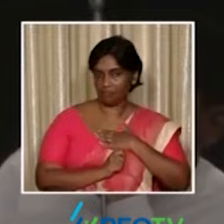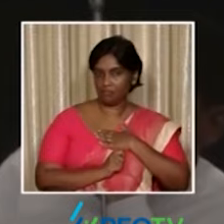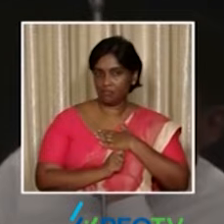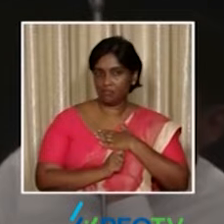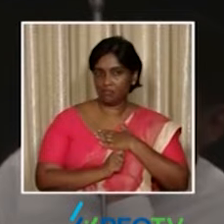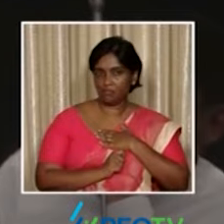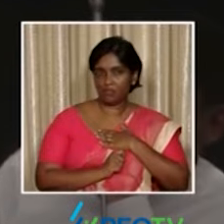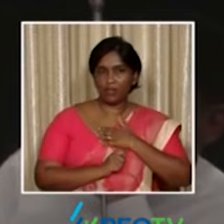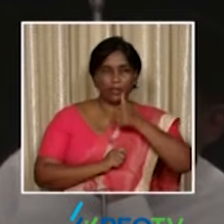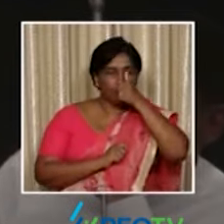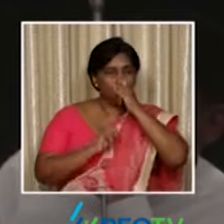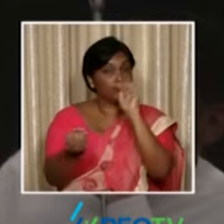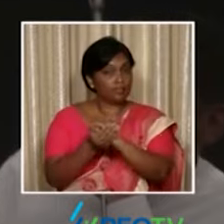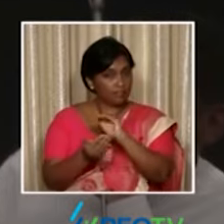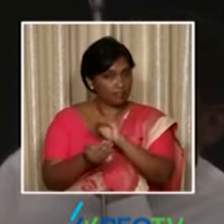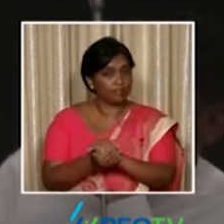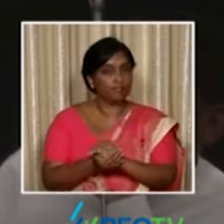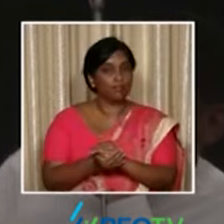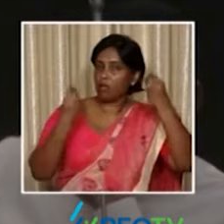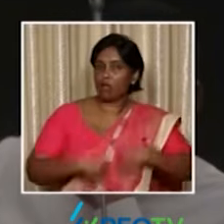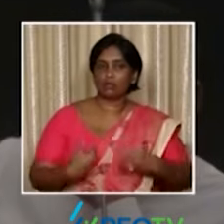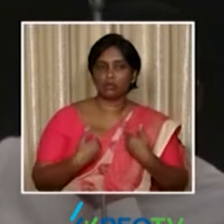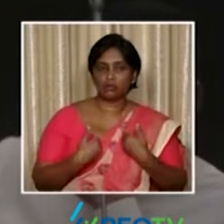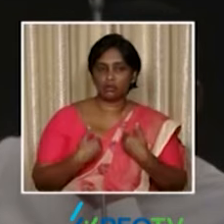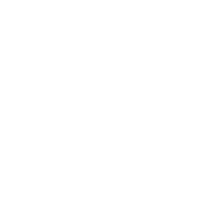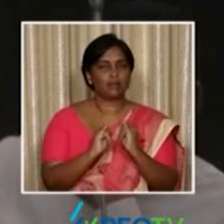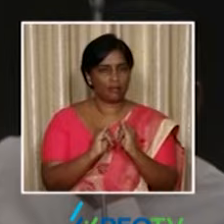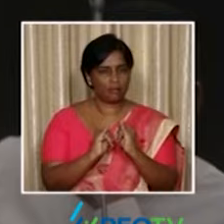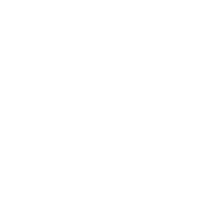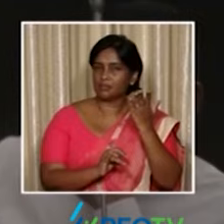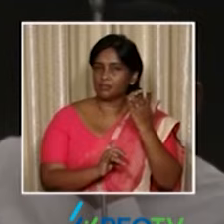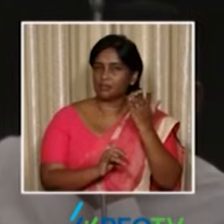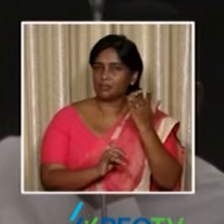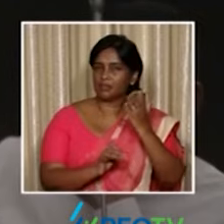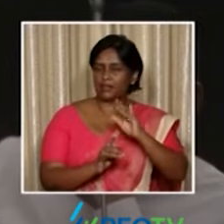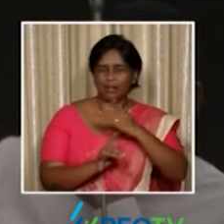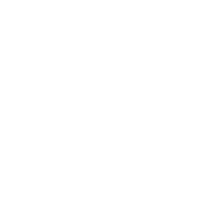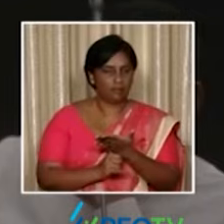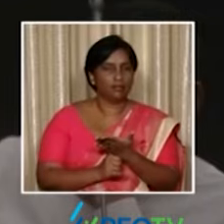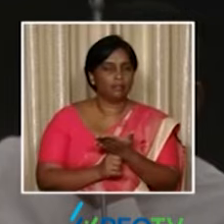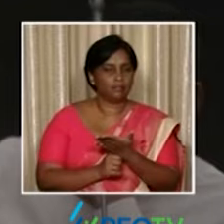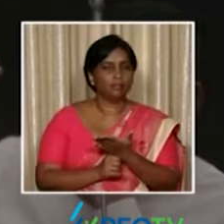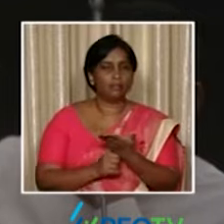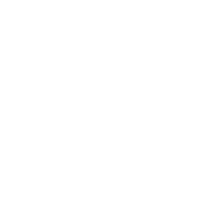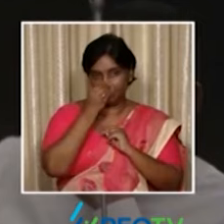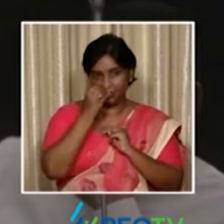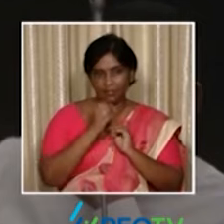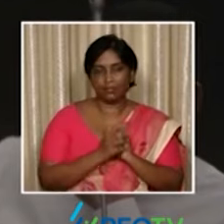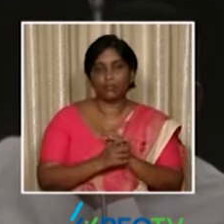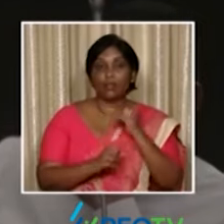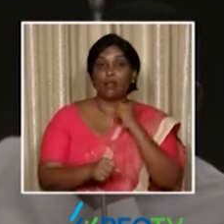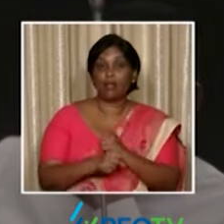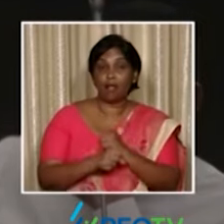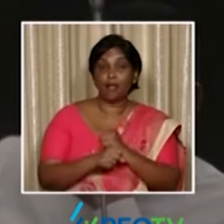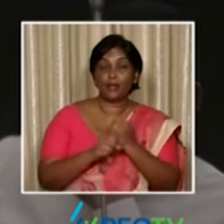ඇමතිවරේ දූෂිතව රකින්න ගමන් ඒ ඇමතිව එළියට දාන. ඉතාම පහත්, ඉතාම අමිහිරි, අසික්කිතයි. කාටද මේ කඩේ යන්නේ?